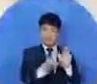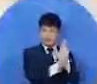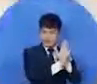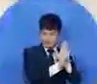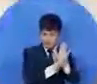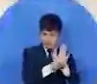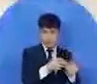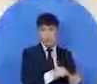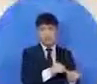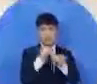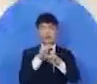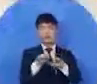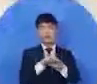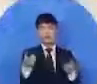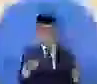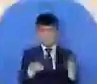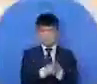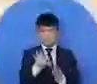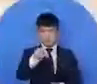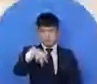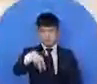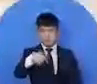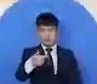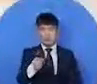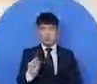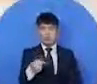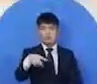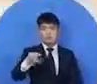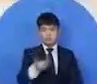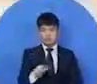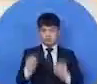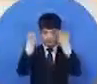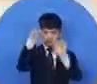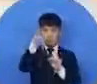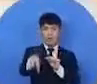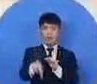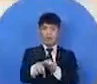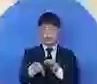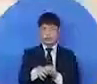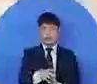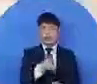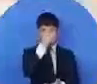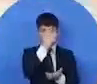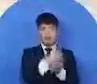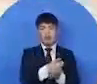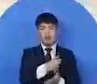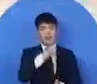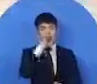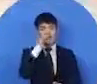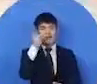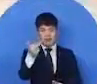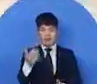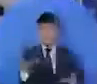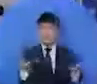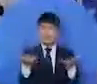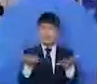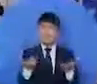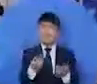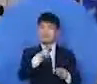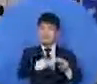구인 구직 난 해소를 위해 천안 유관순 체육관에서 2017 천안아산 청년 일자리 박람회가 열렸습니다